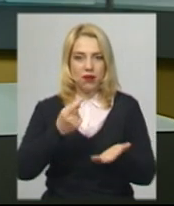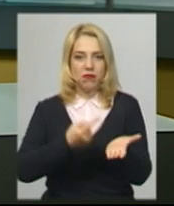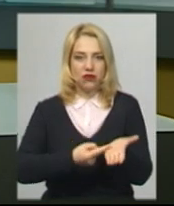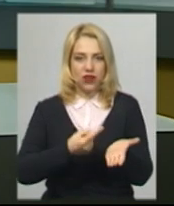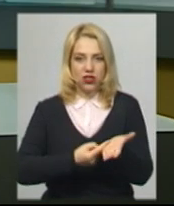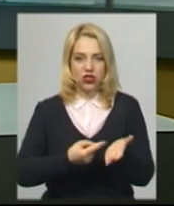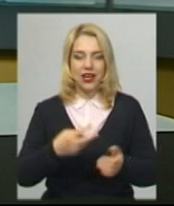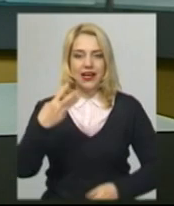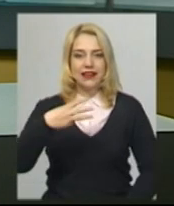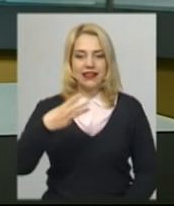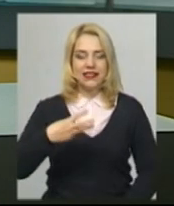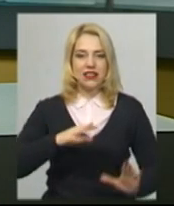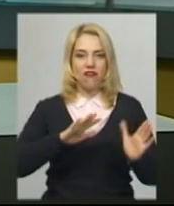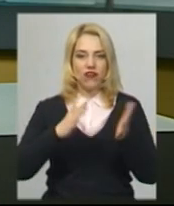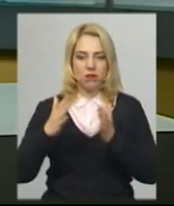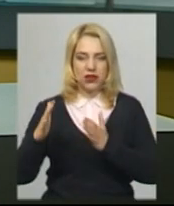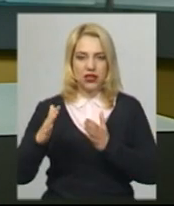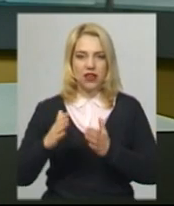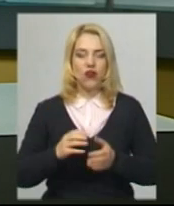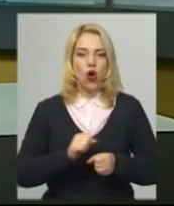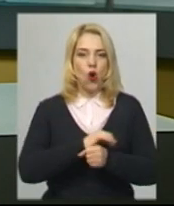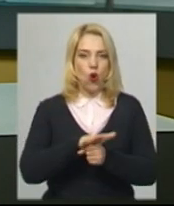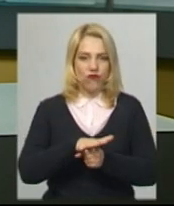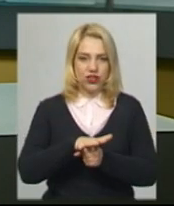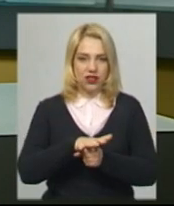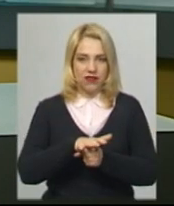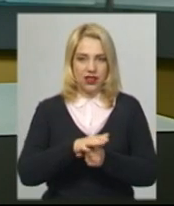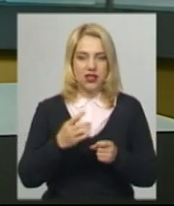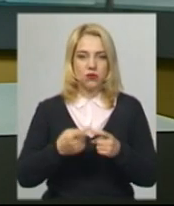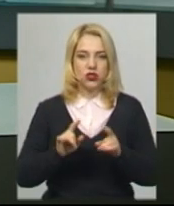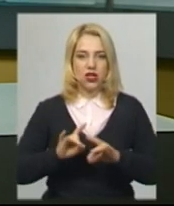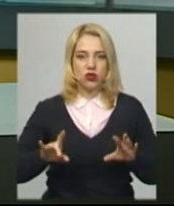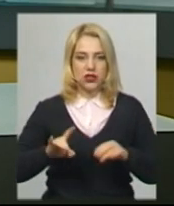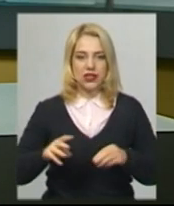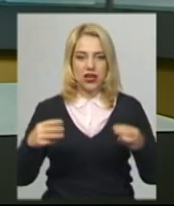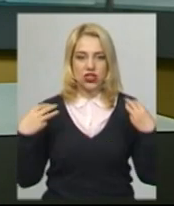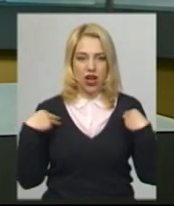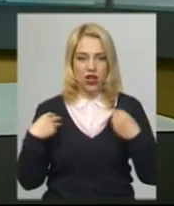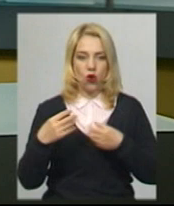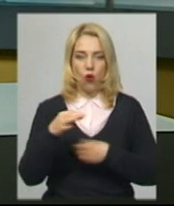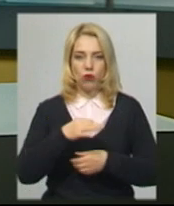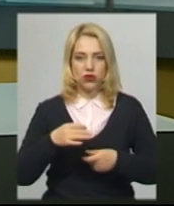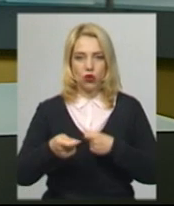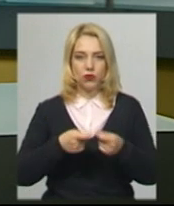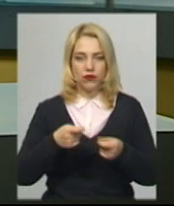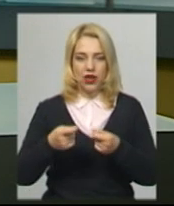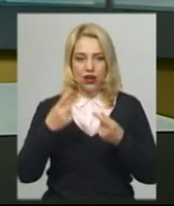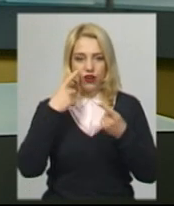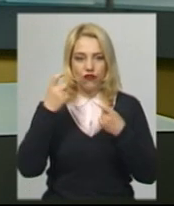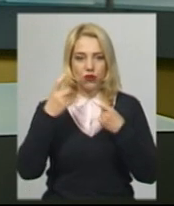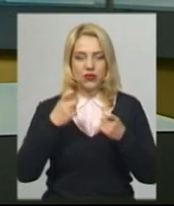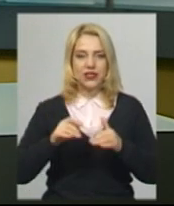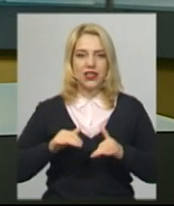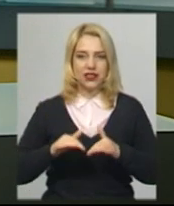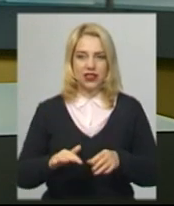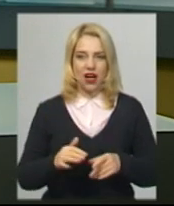випадків COVID-19. Про це розповіла начальниця обласного управління інформаційної діяльності, культури, національностей та